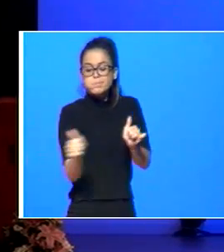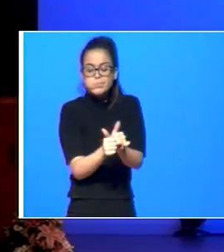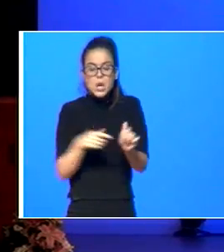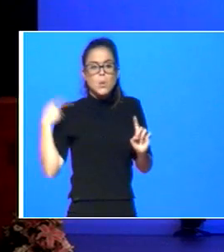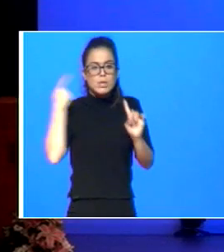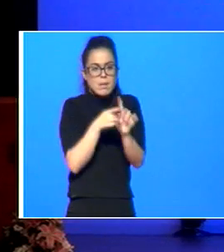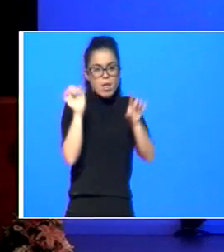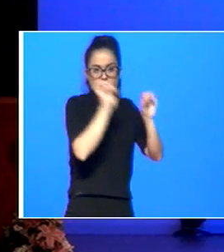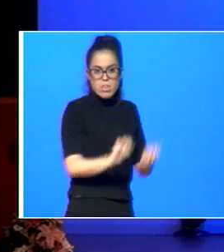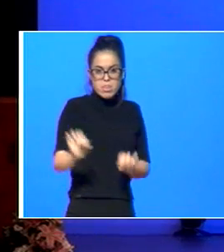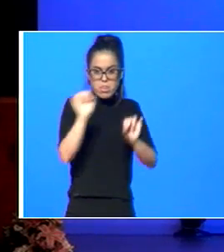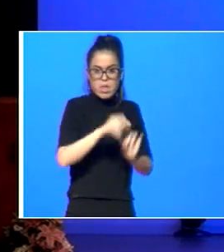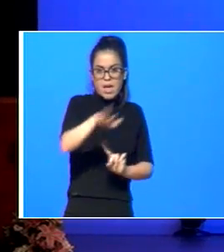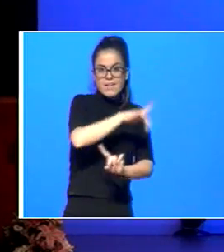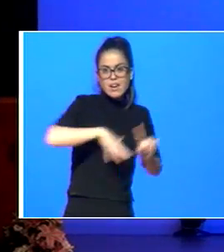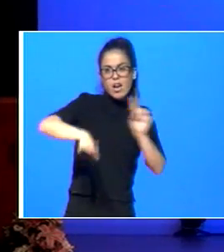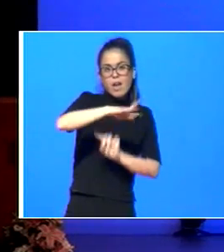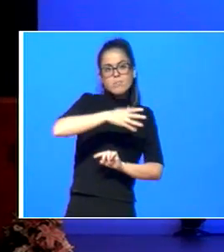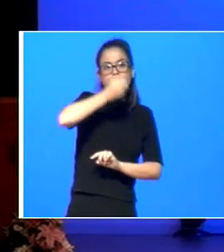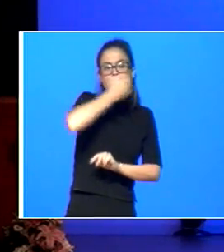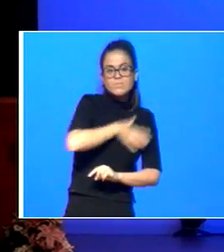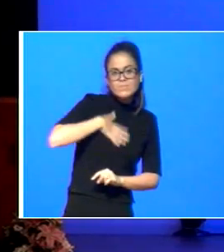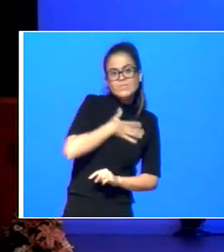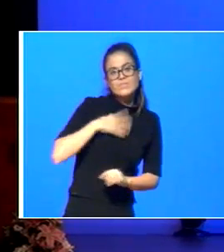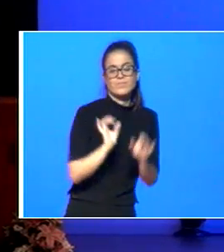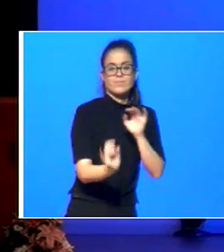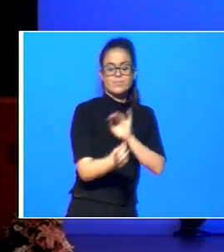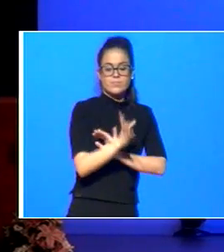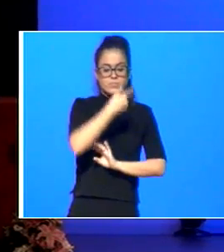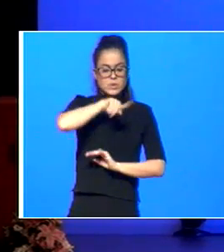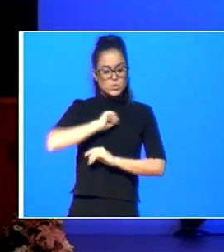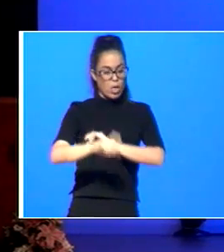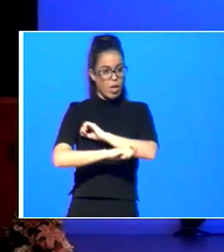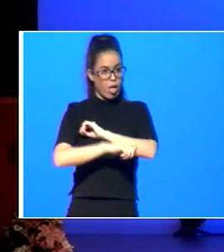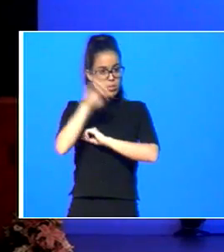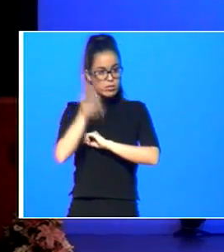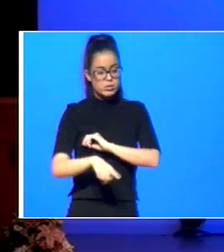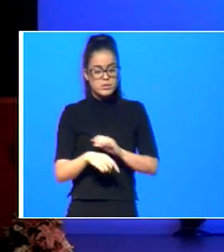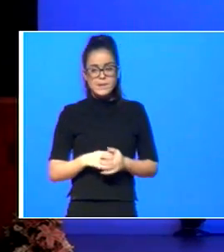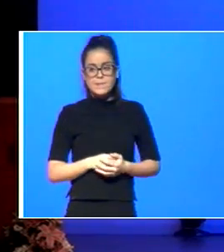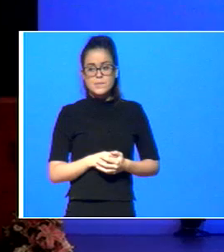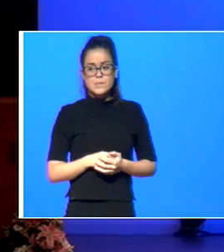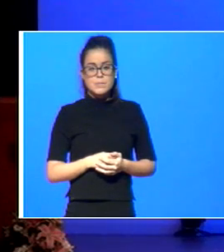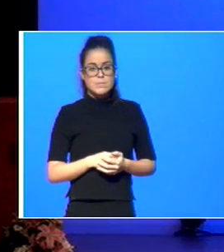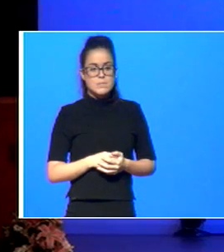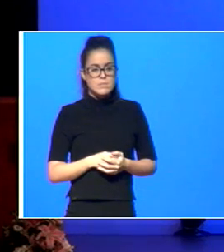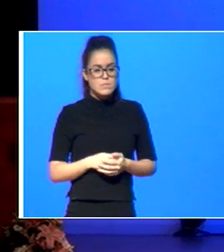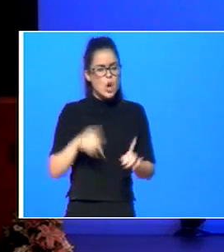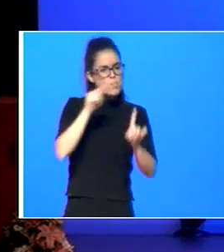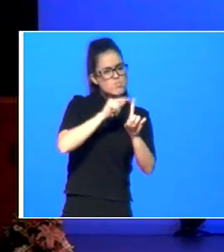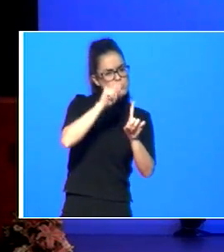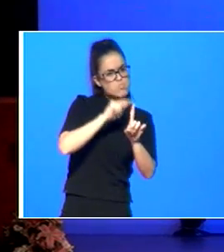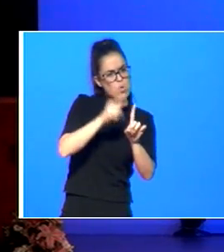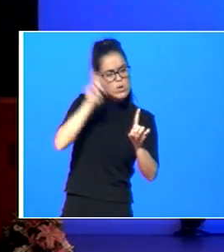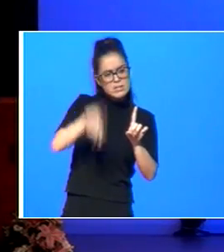inguru on bat egiten, ez? Guretzako hori da estrategia bat bebai, hemen aipatu da bulina, ez? Aipatu da,